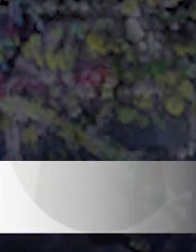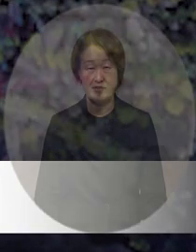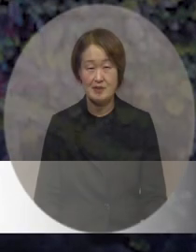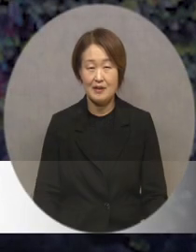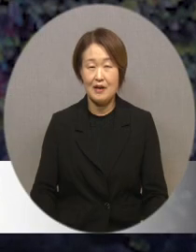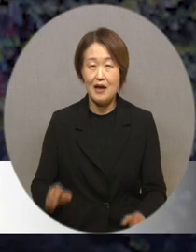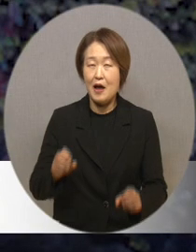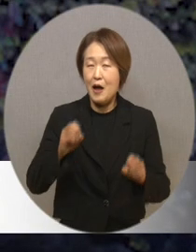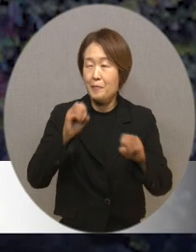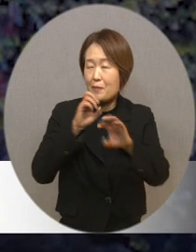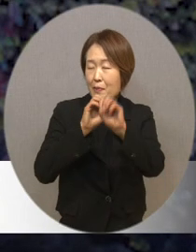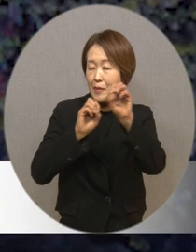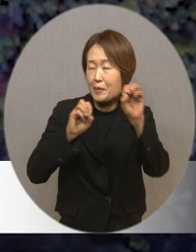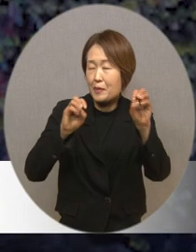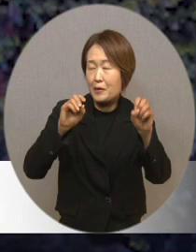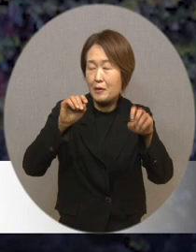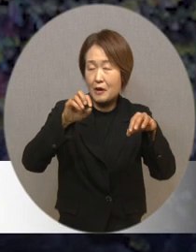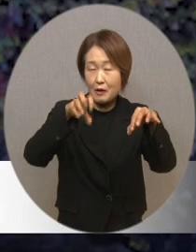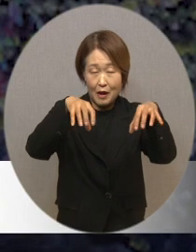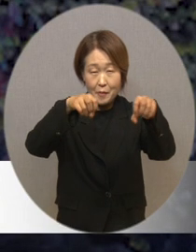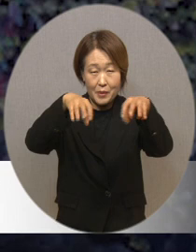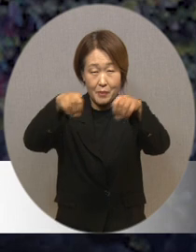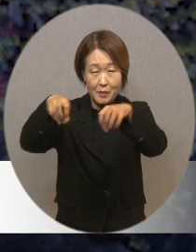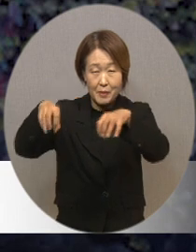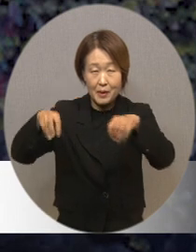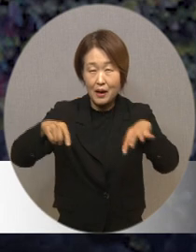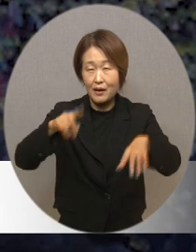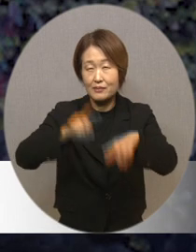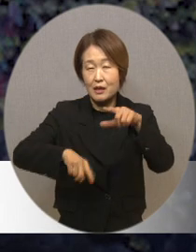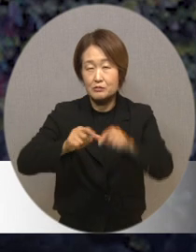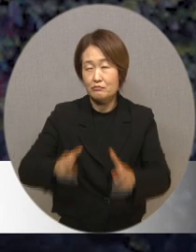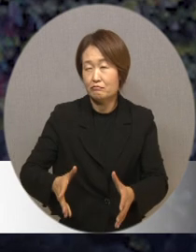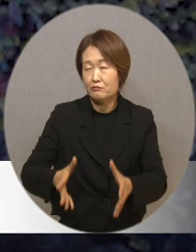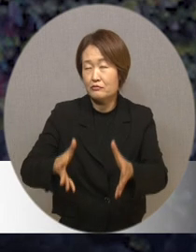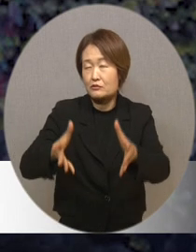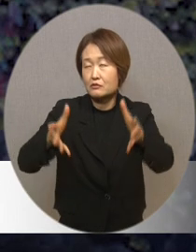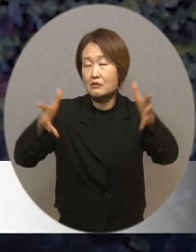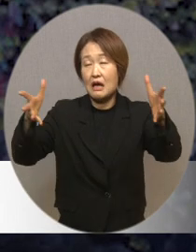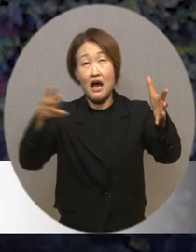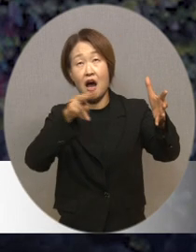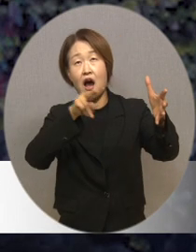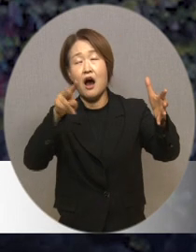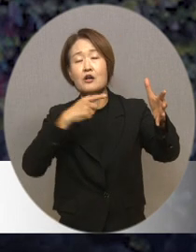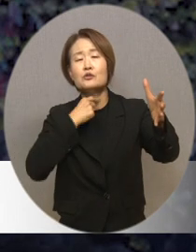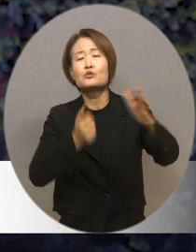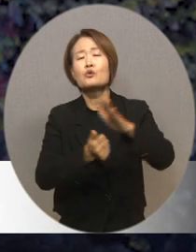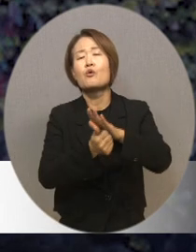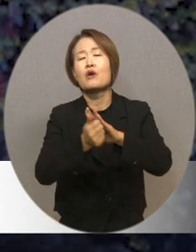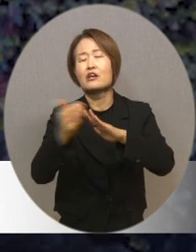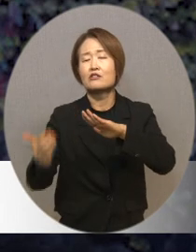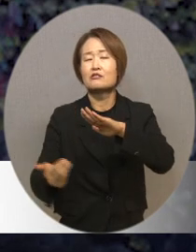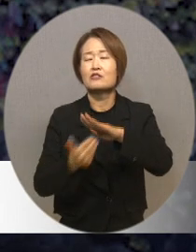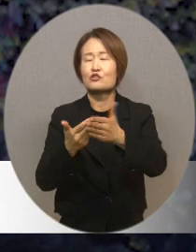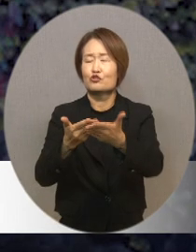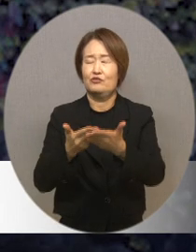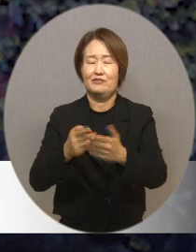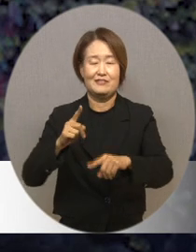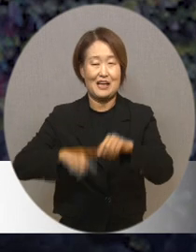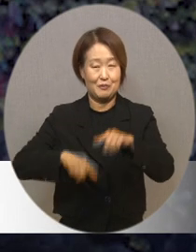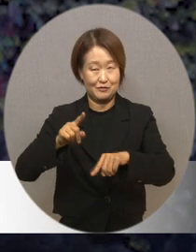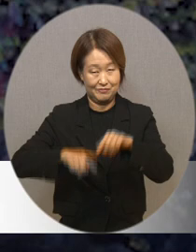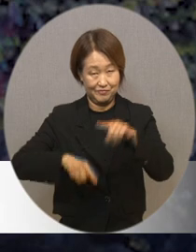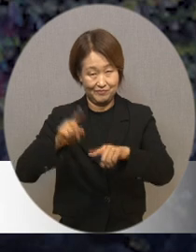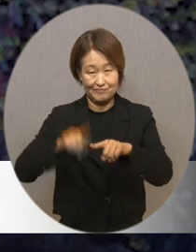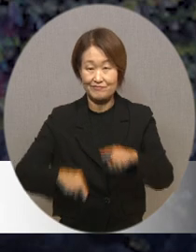반짝이는 전구들로 가득한 거대한 나무는 소원을 이루어지게 해주는 마법의 나무입니다. 이